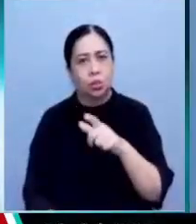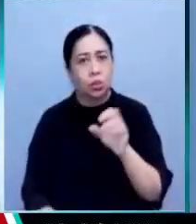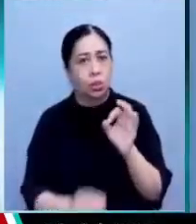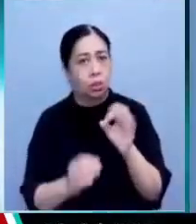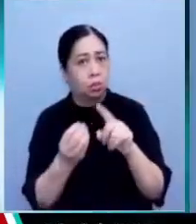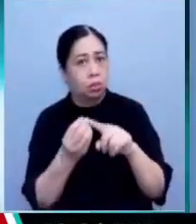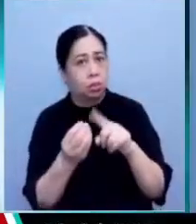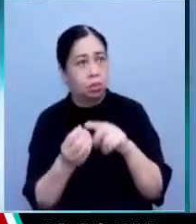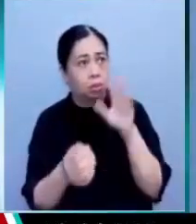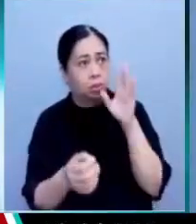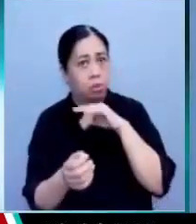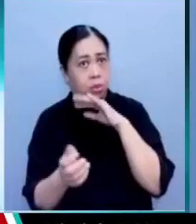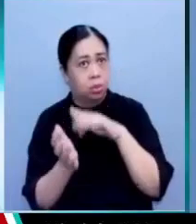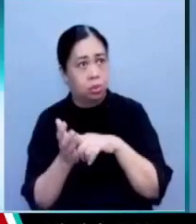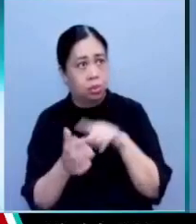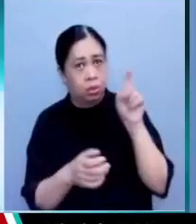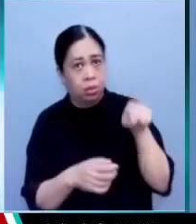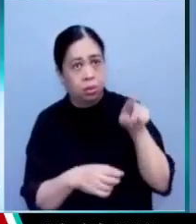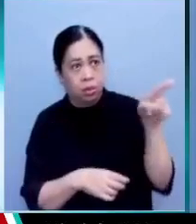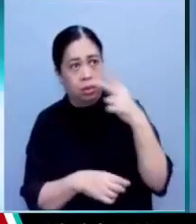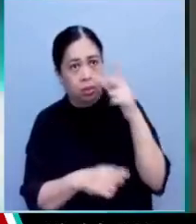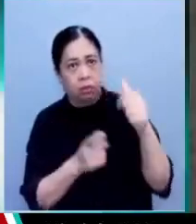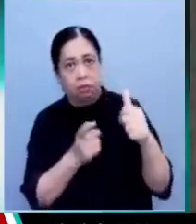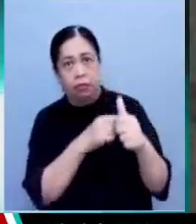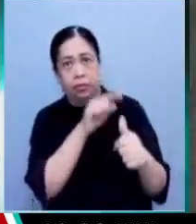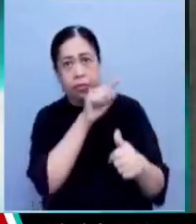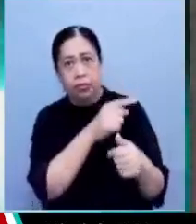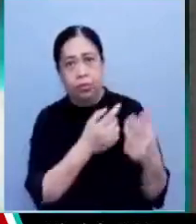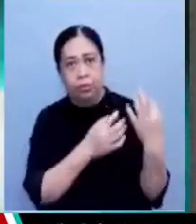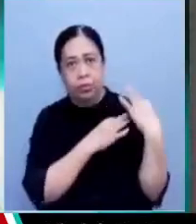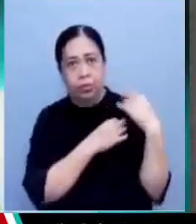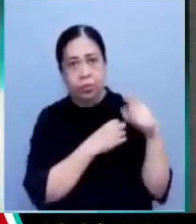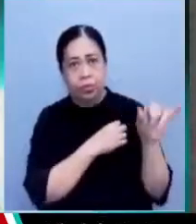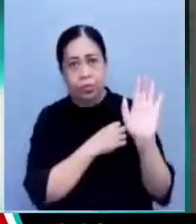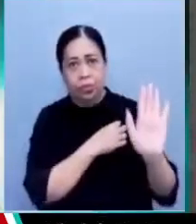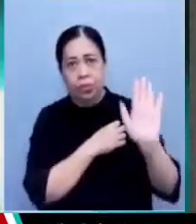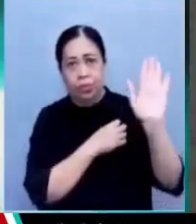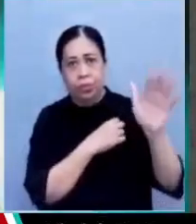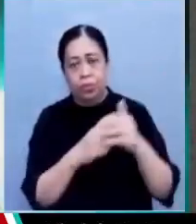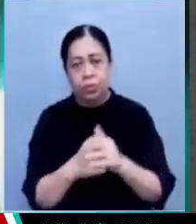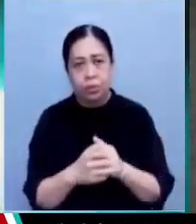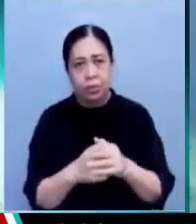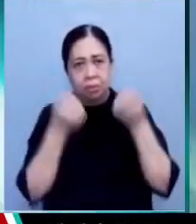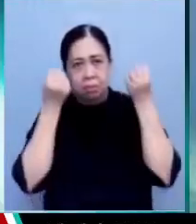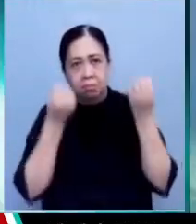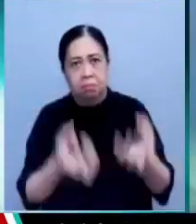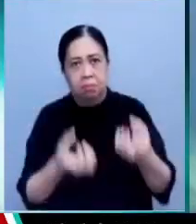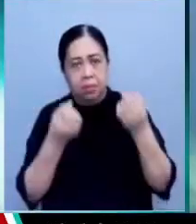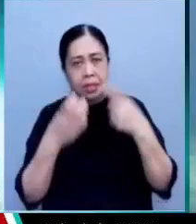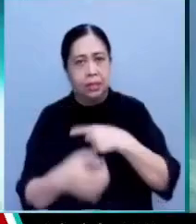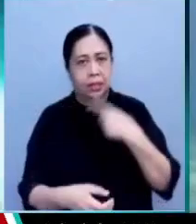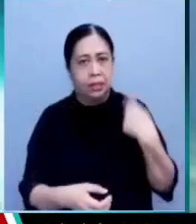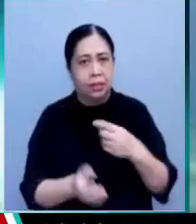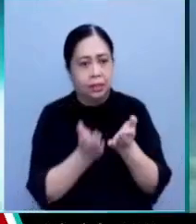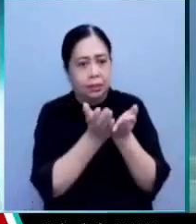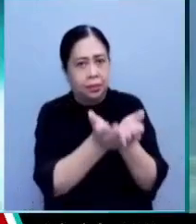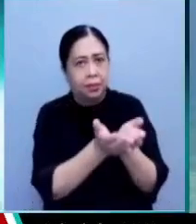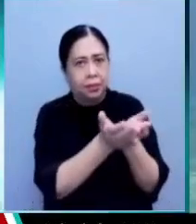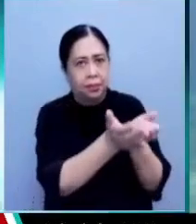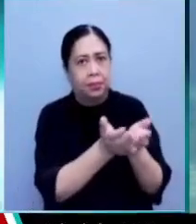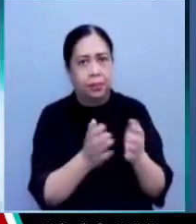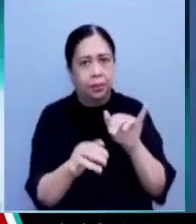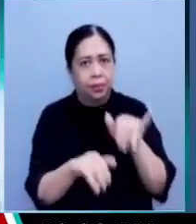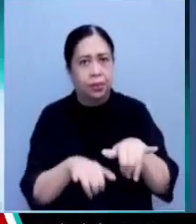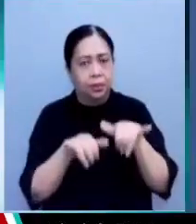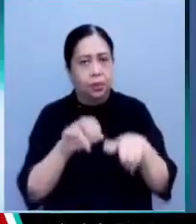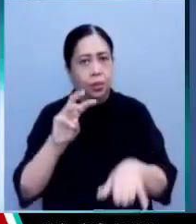polusyon, dapat tignan muna ng China ang kanilang sarili. Anya, dose-dose ng Chinese vessels ang nasa West Philippine Sea